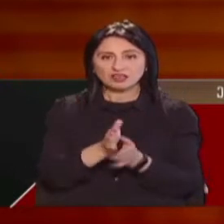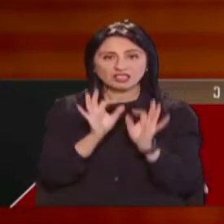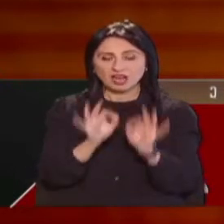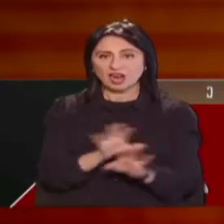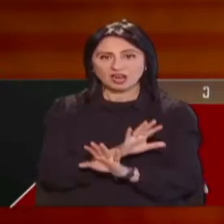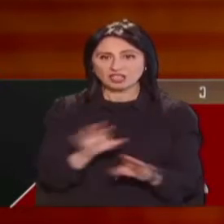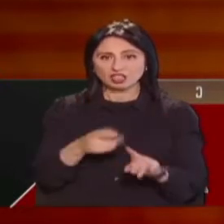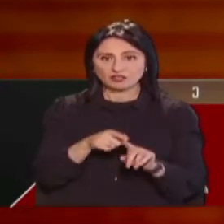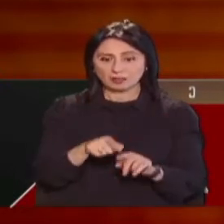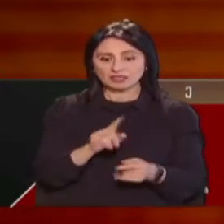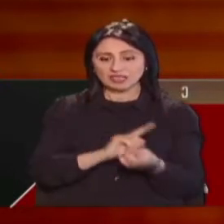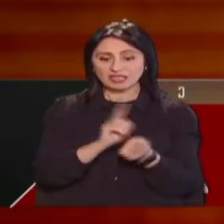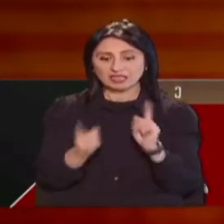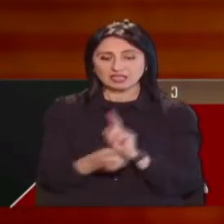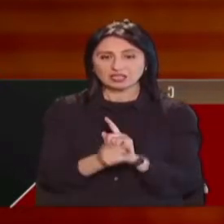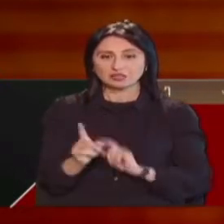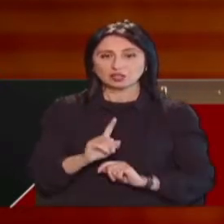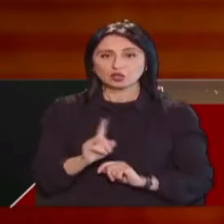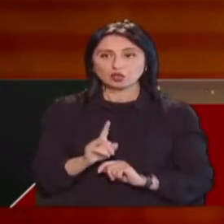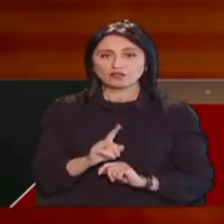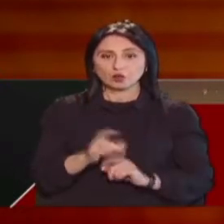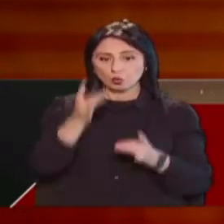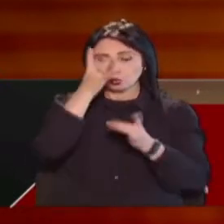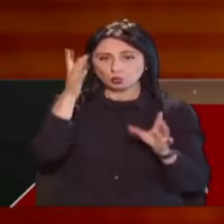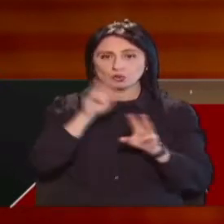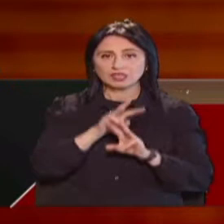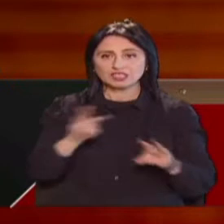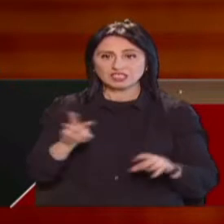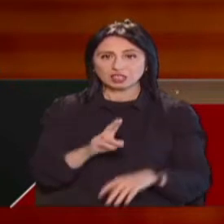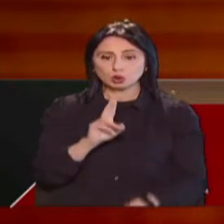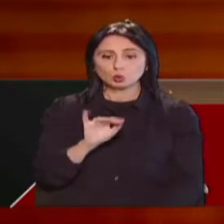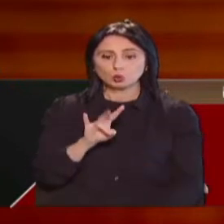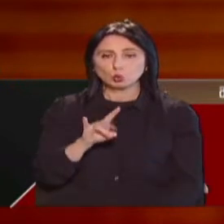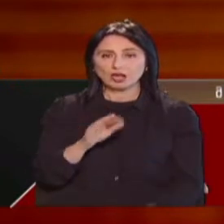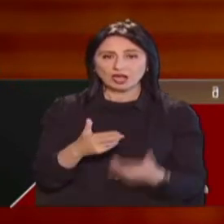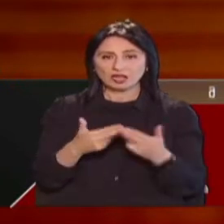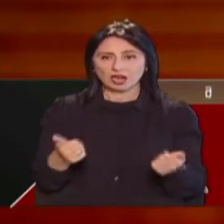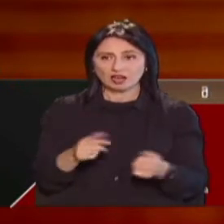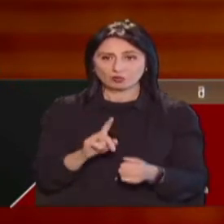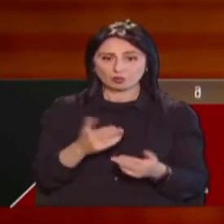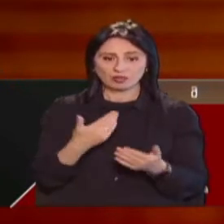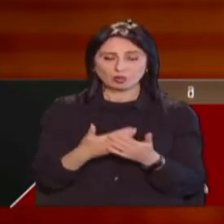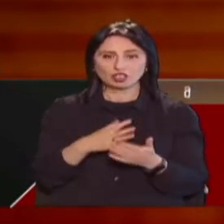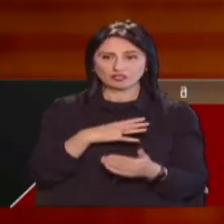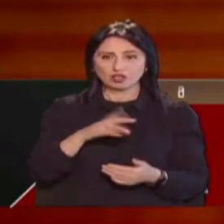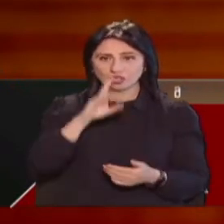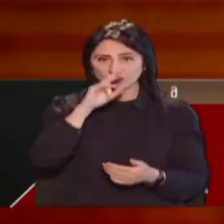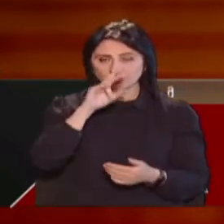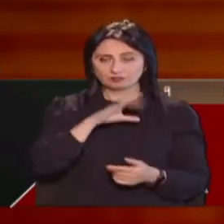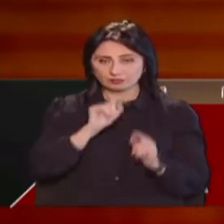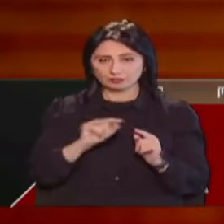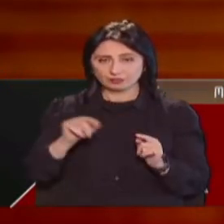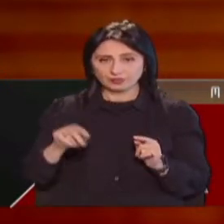arastoret da ekhla imis natsvlat rom კულტურის სამინისტრომ და წულუკიანმა აღიაროს რომ დაუშვათ იყო დაშვებული